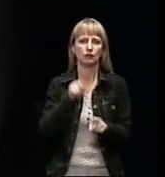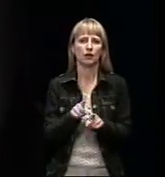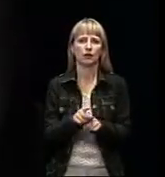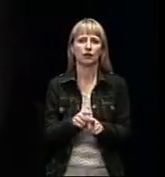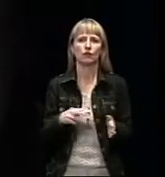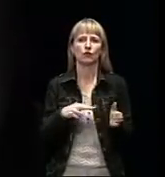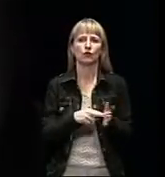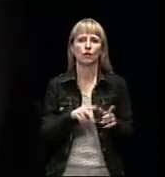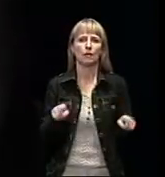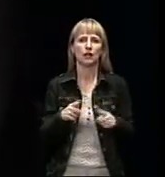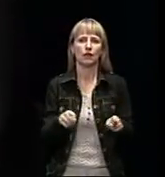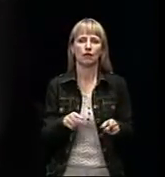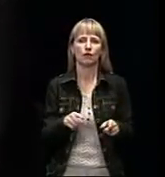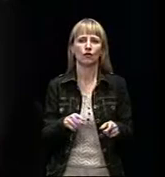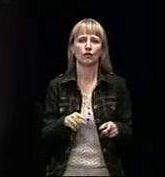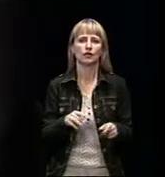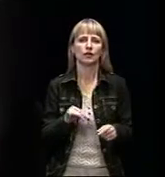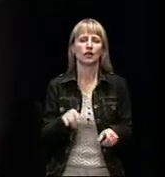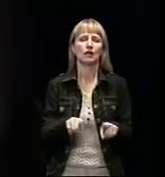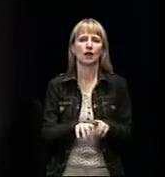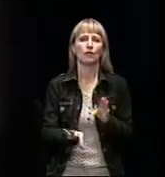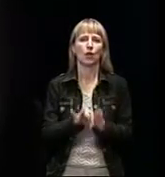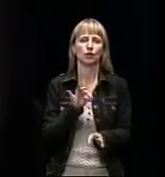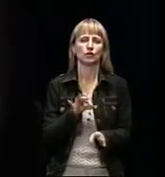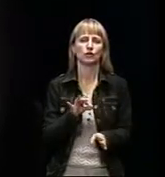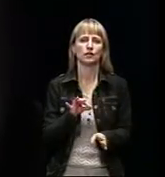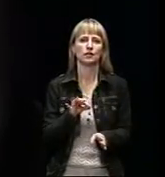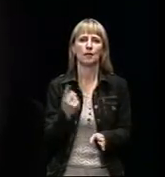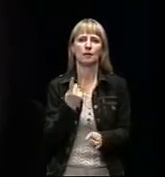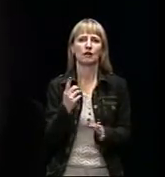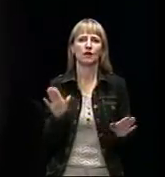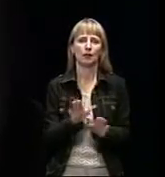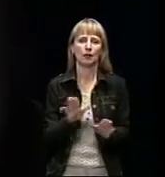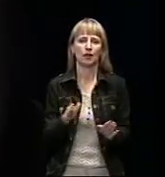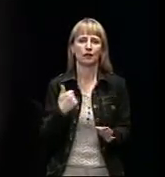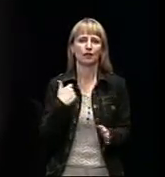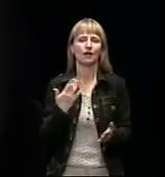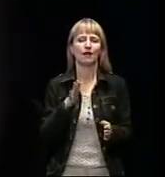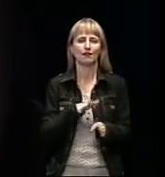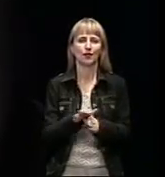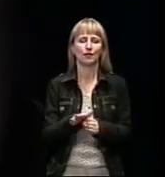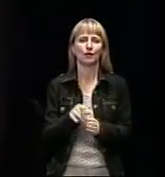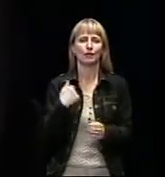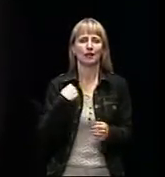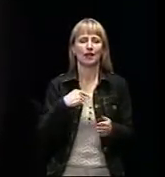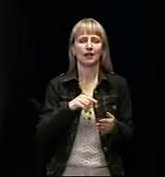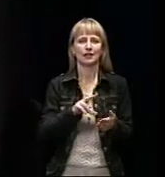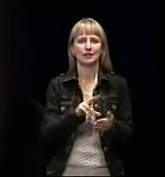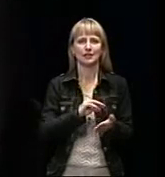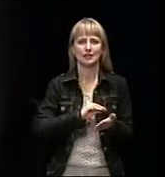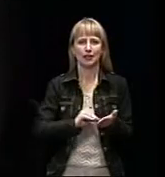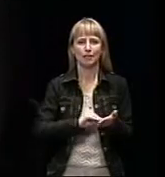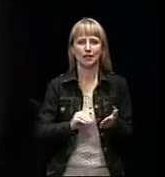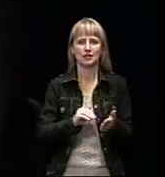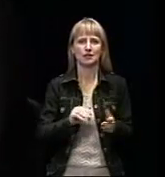включил магнитофон на запись, и так получилась первая песня, как бы песня. Вот. Он меня записал, поставил, говорит, вот